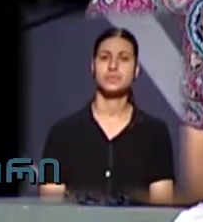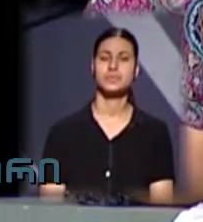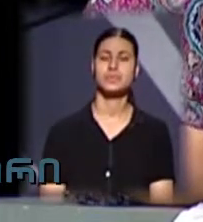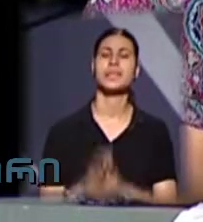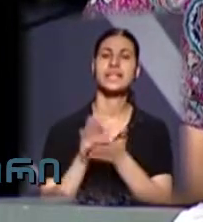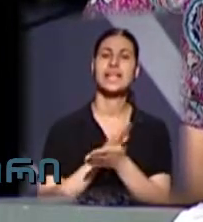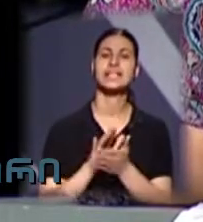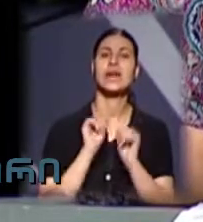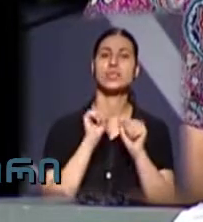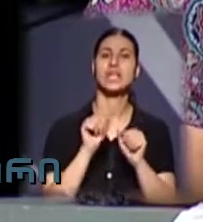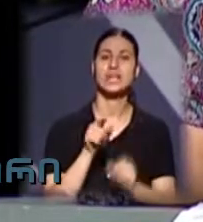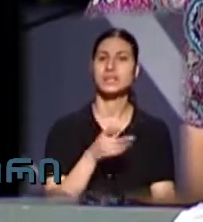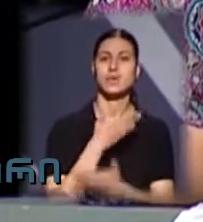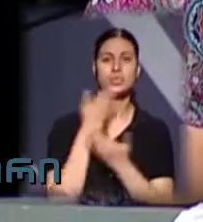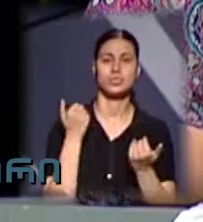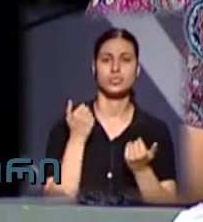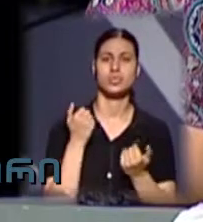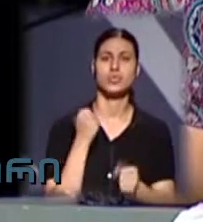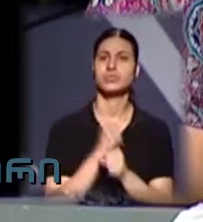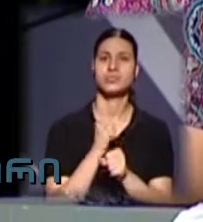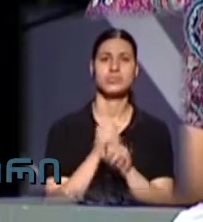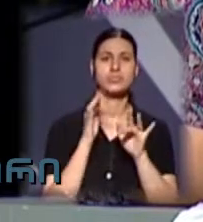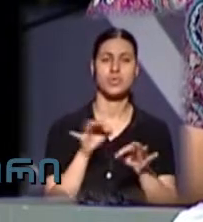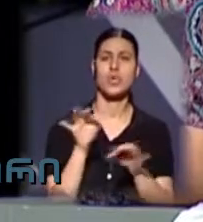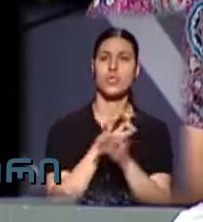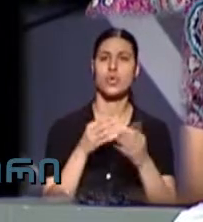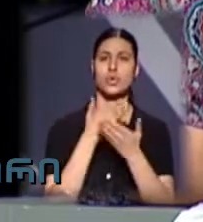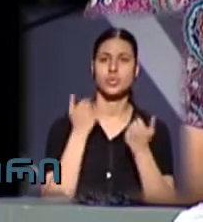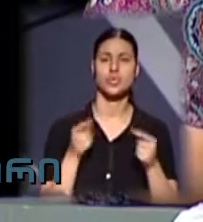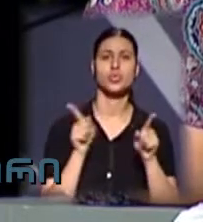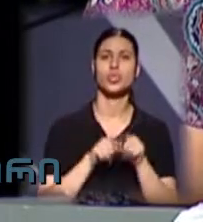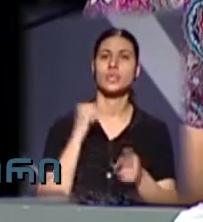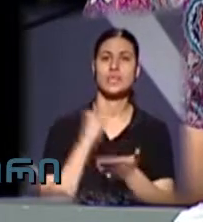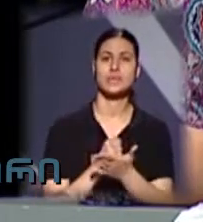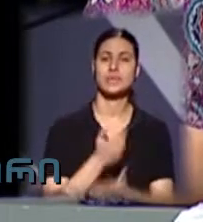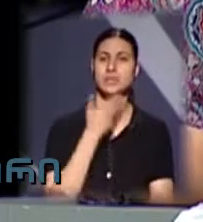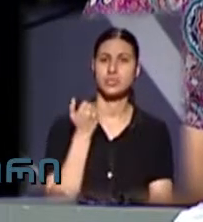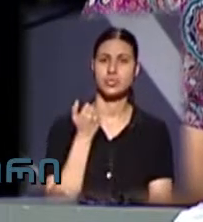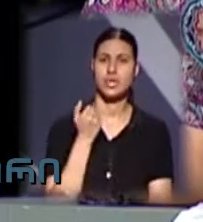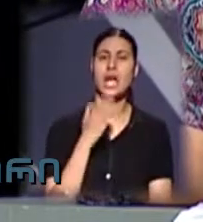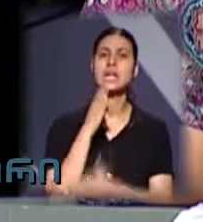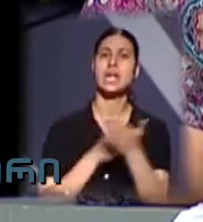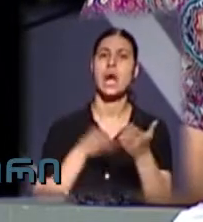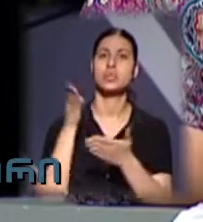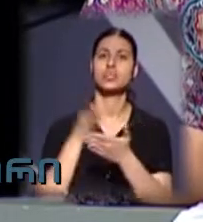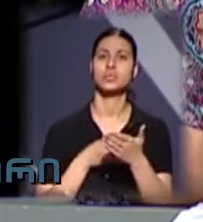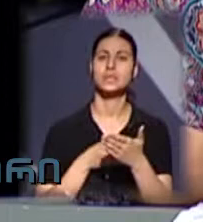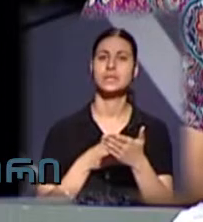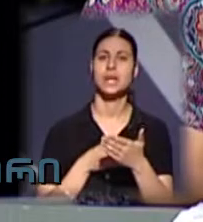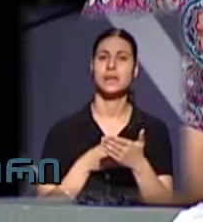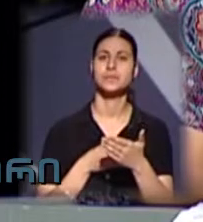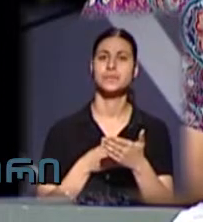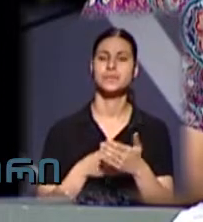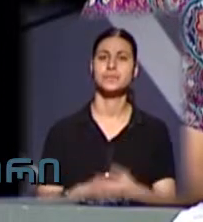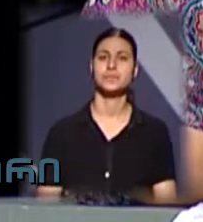სანიტარული დაცვის ზონა, არ არის არც შემუშავებული პროექტი და არც დამტკიცებული. გაუქმდა 300